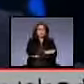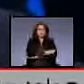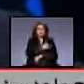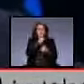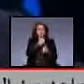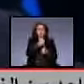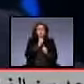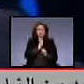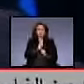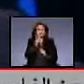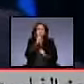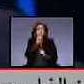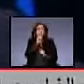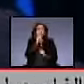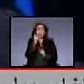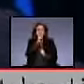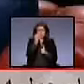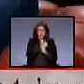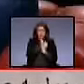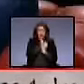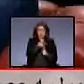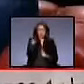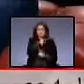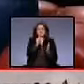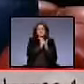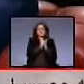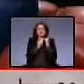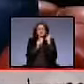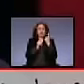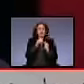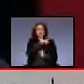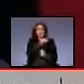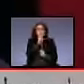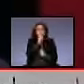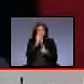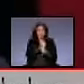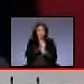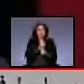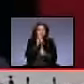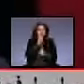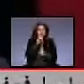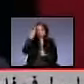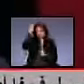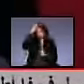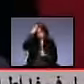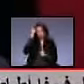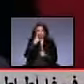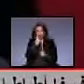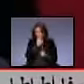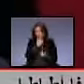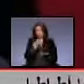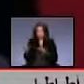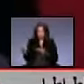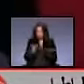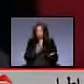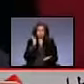ويكفي ان انا امي عايشه معايا في بيت يعني يكفي ان هي شايله لي امي دي انا شيء عمري ما انساه لها.